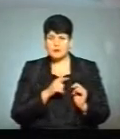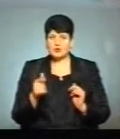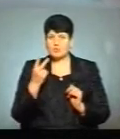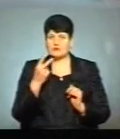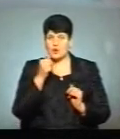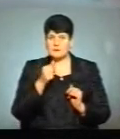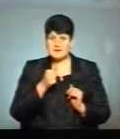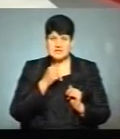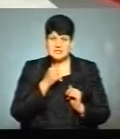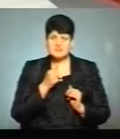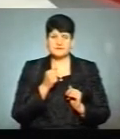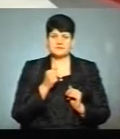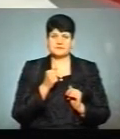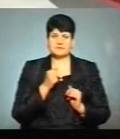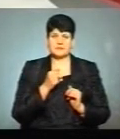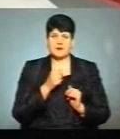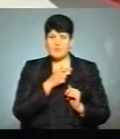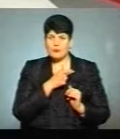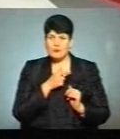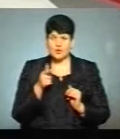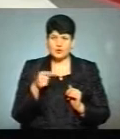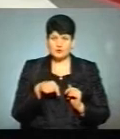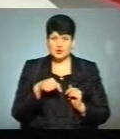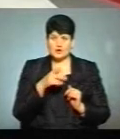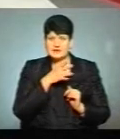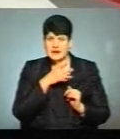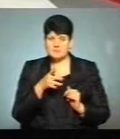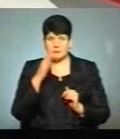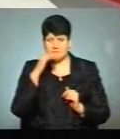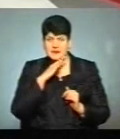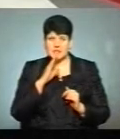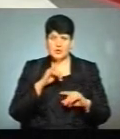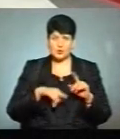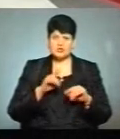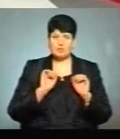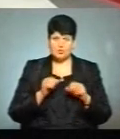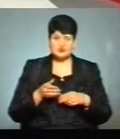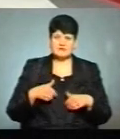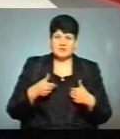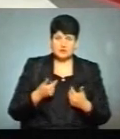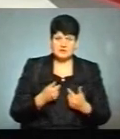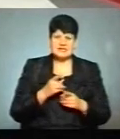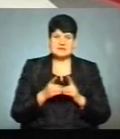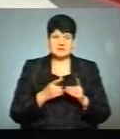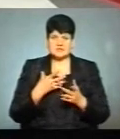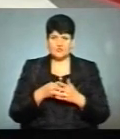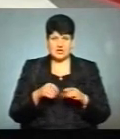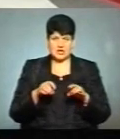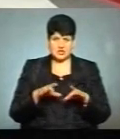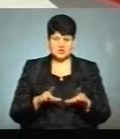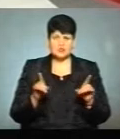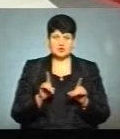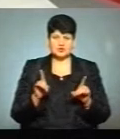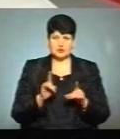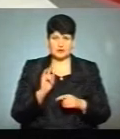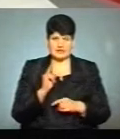2 місяців, протягом цього терміну, батьки, родичі можуть звернутися і змінити своє рішення щодо